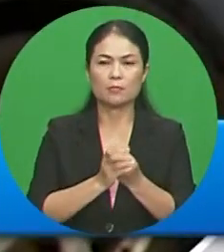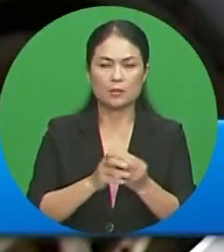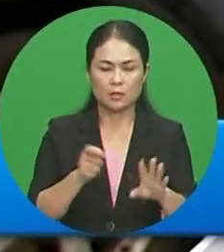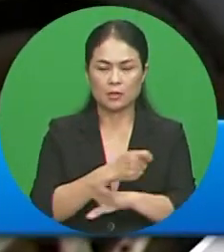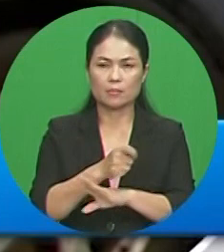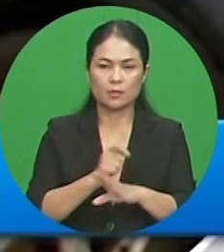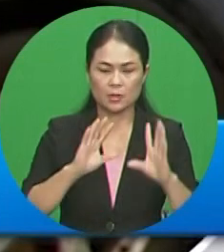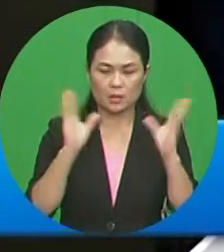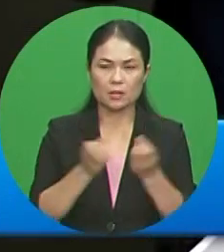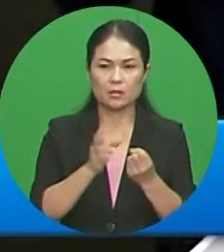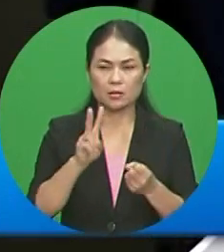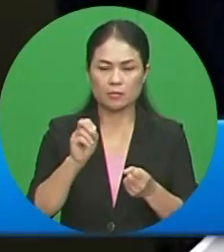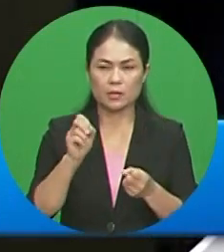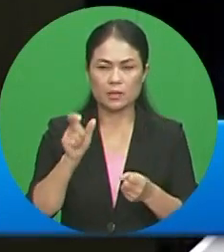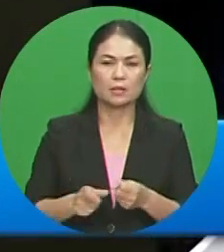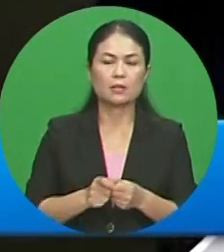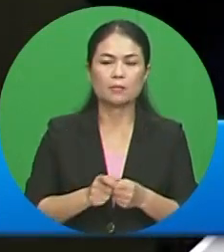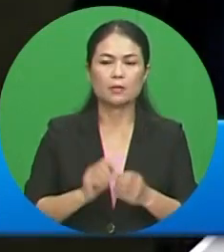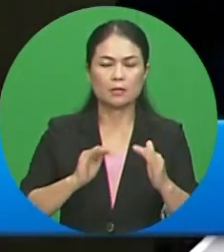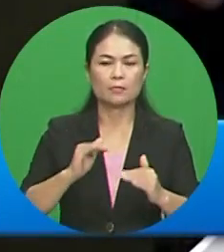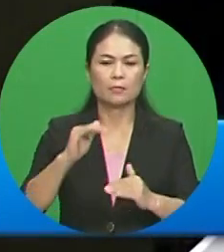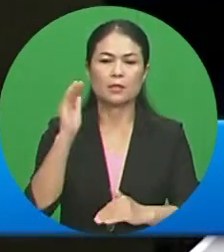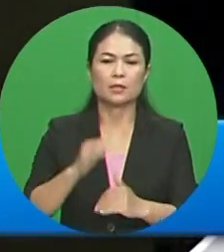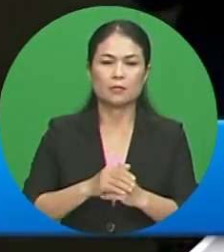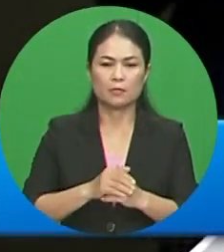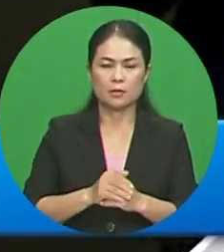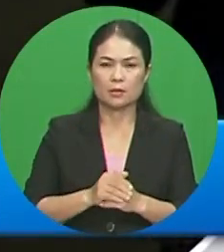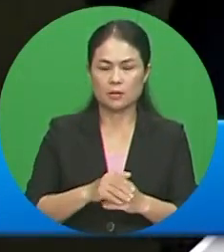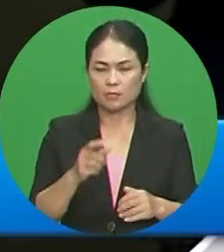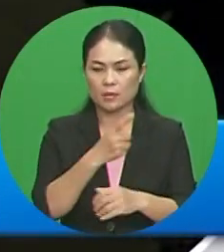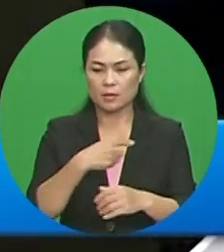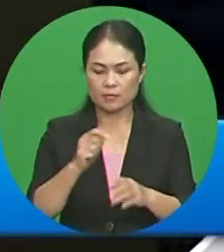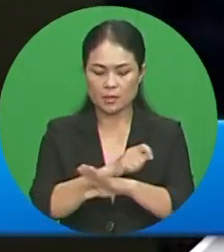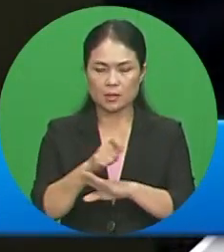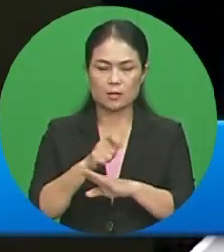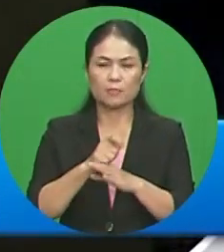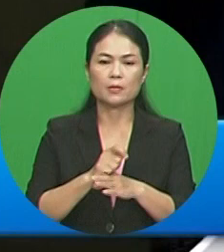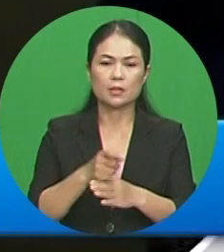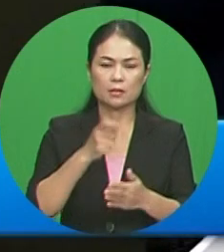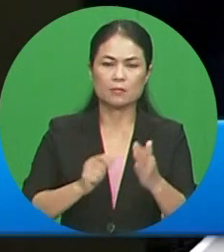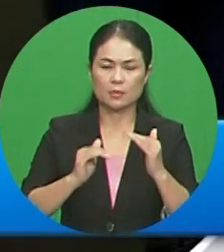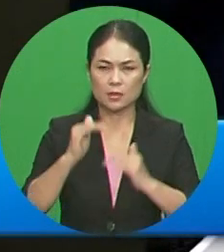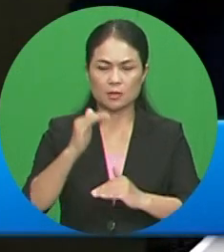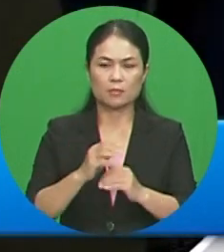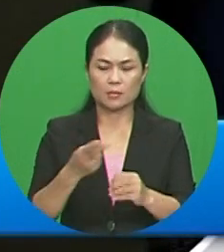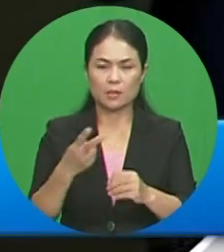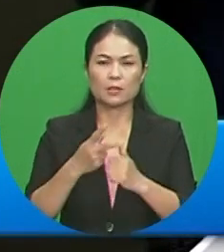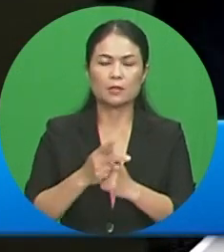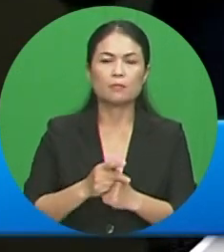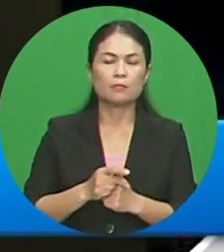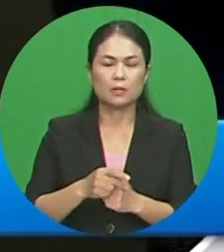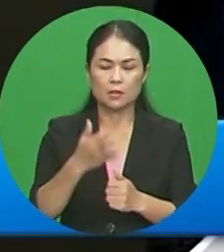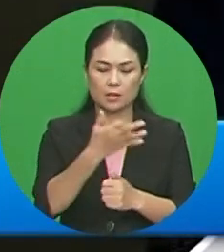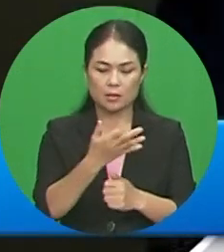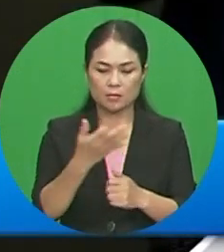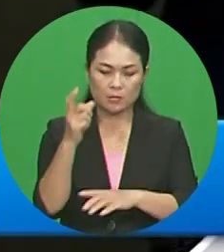សរុបកើនដល់20នាក់ហើយវាបានកើនឡើងនៅពេលដែលរដ្ឋបានកត់ត្រាករណីកើនឡើងទ្វេដងក្នុងករណី